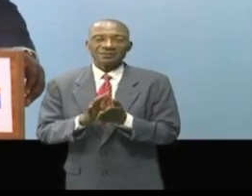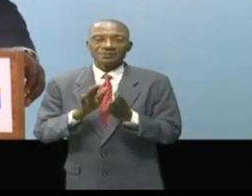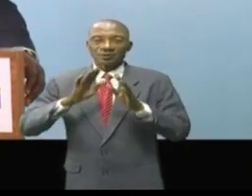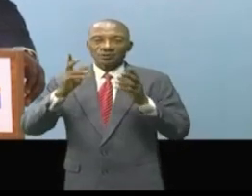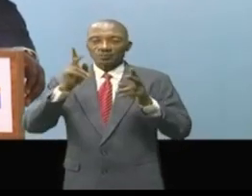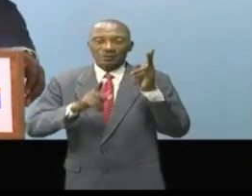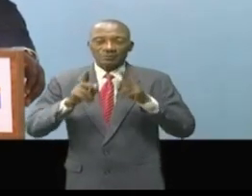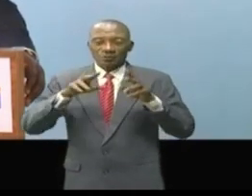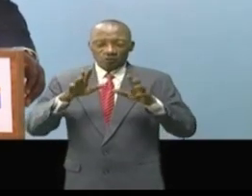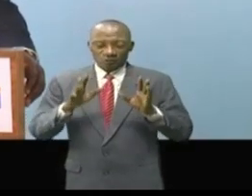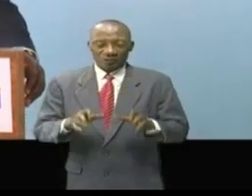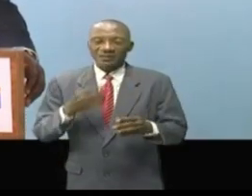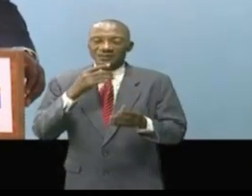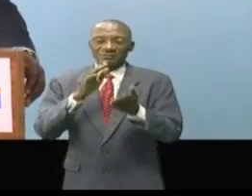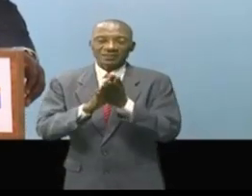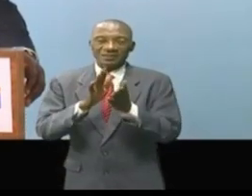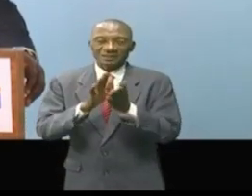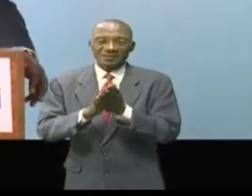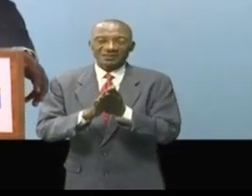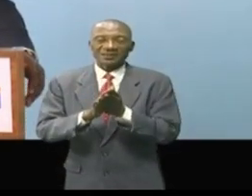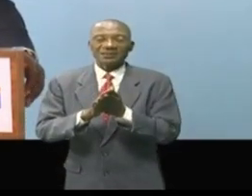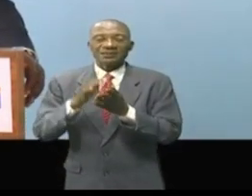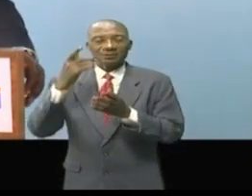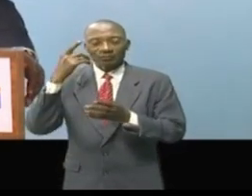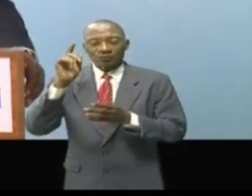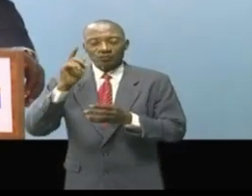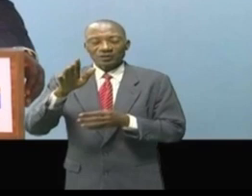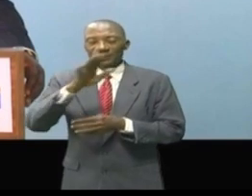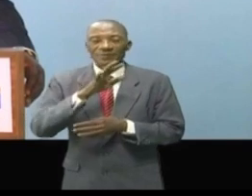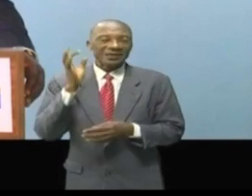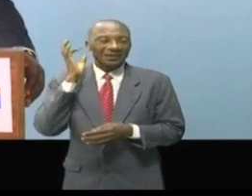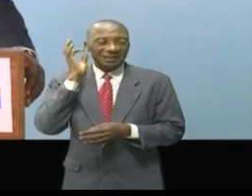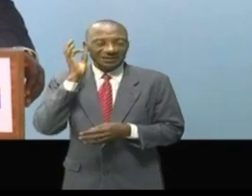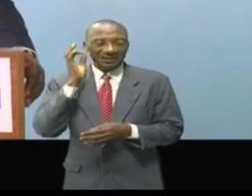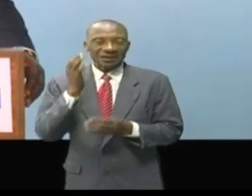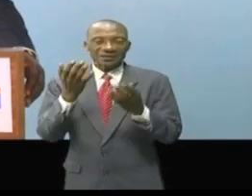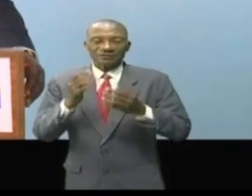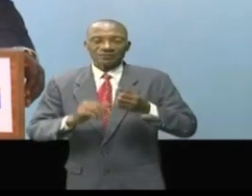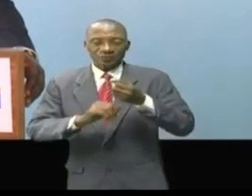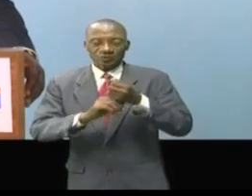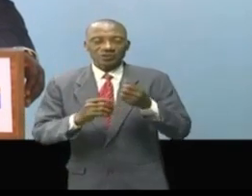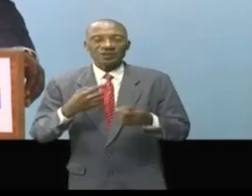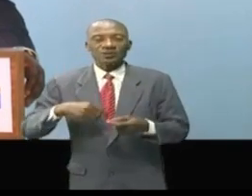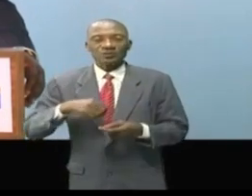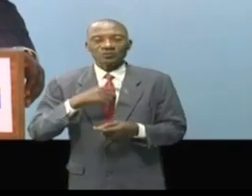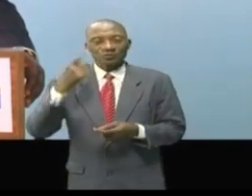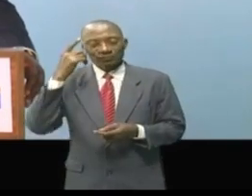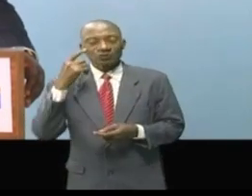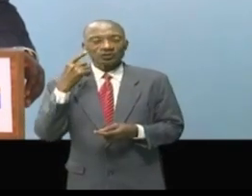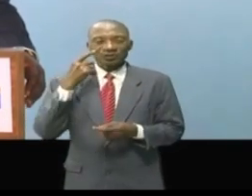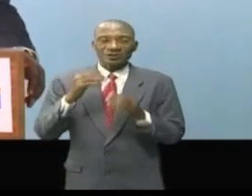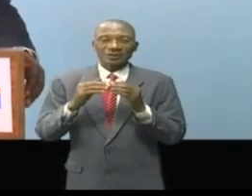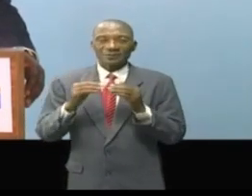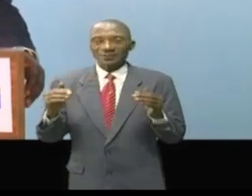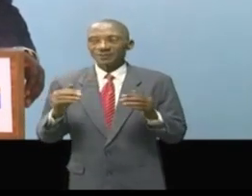la paix dans cette partie importante, non seulement pour la RDC, mais aussi pour notre région.